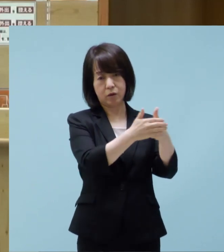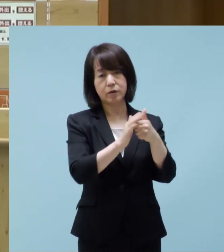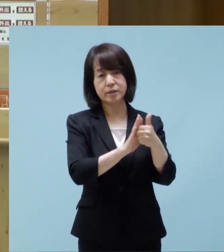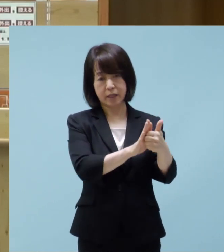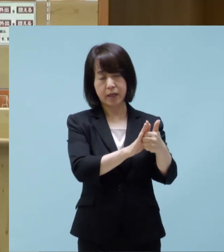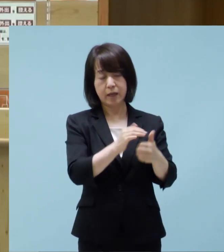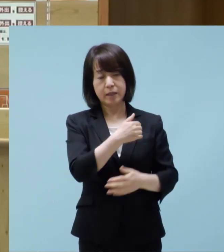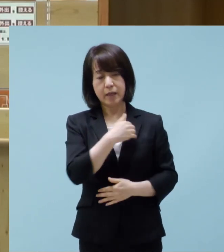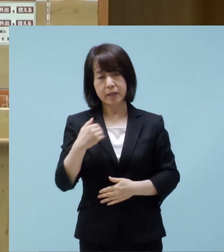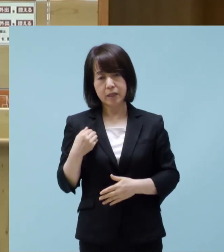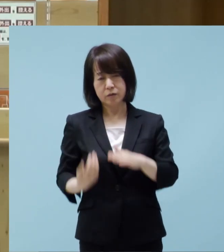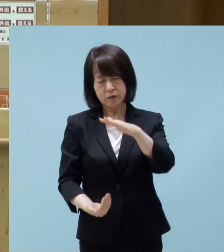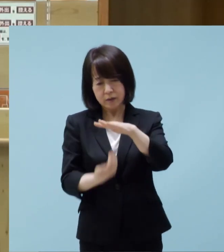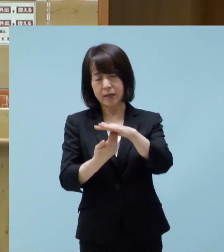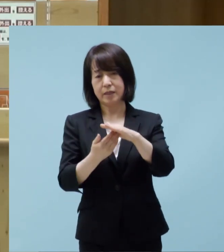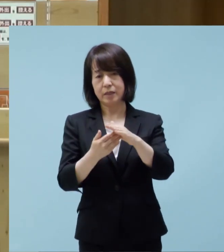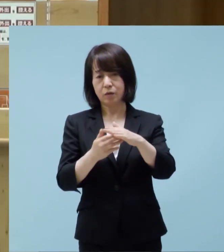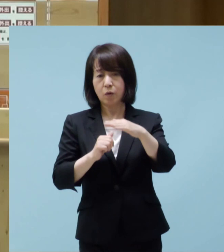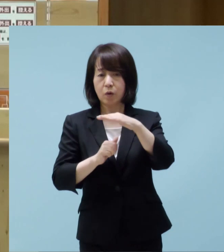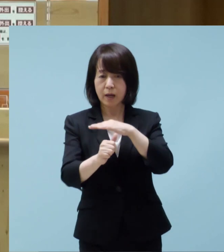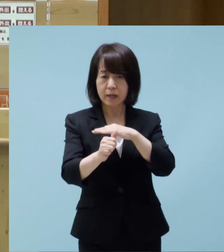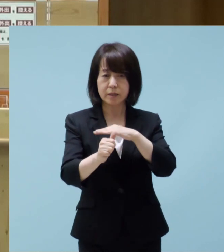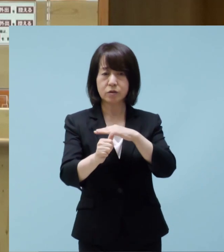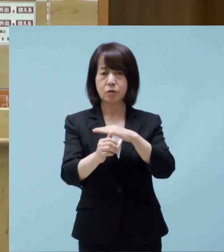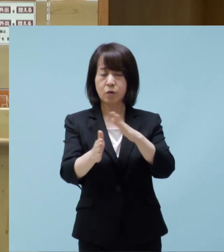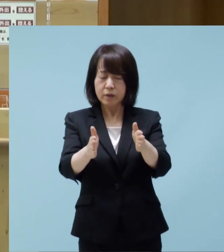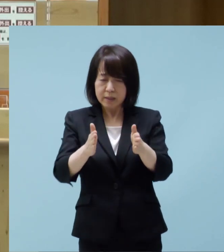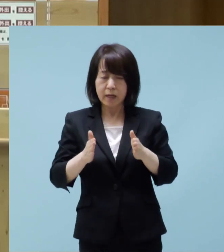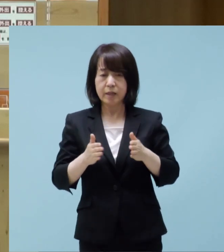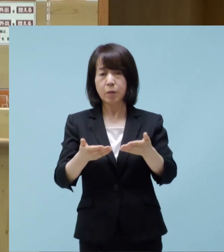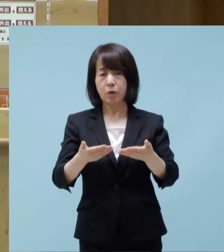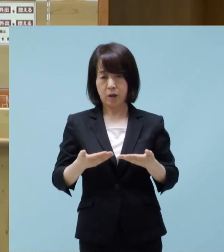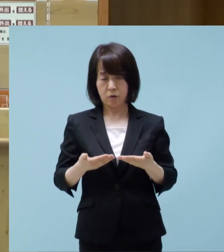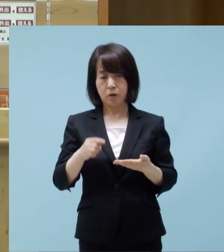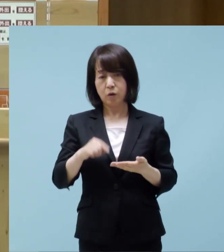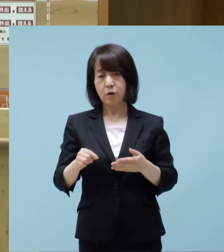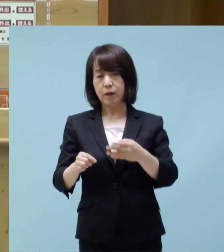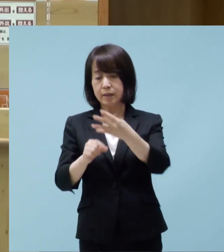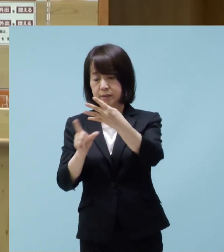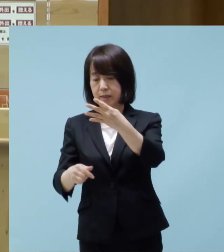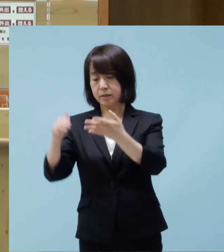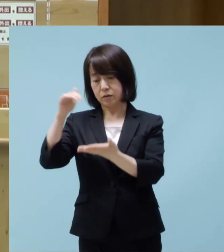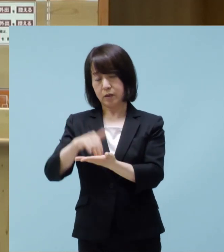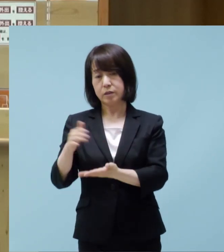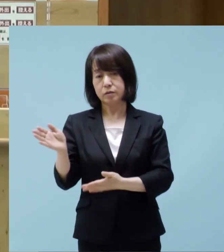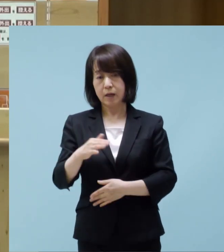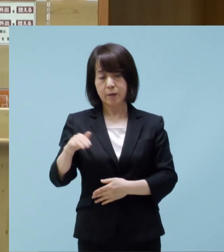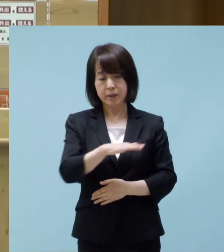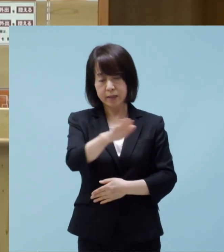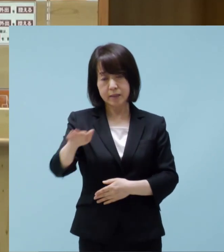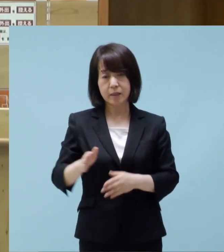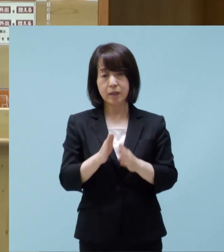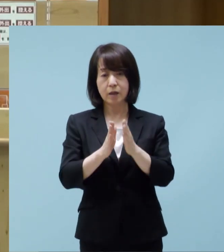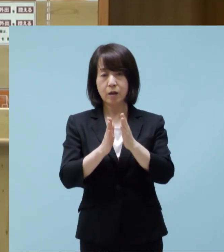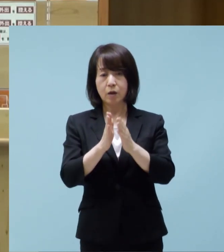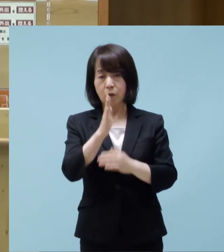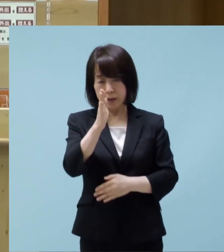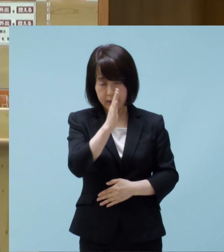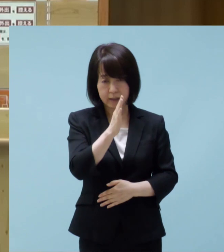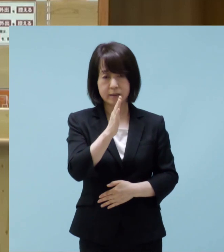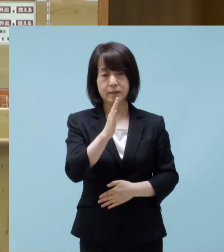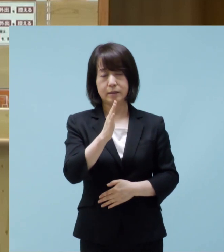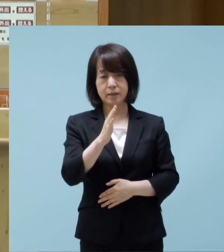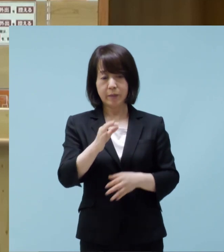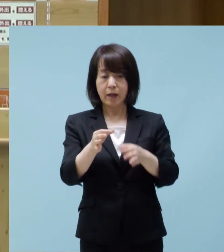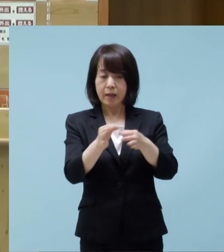く、これは4月の下旬からですね、皆様にお願い申し上げて、営業時間の短縮などの